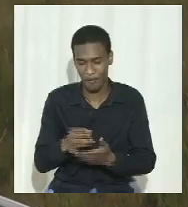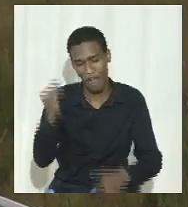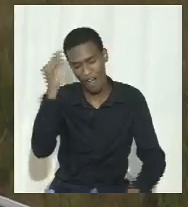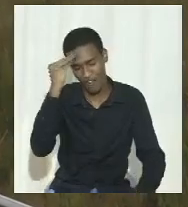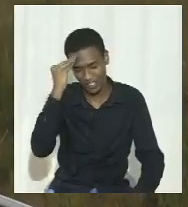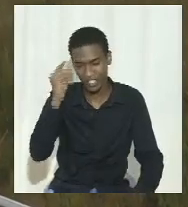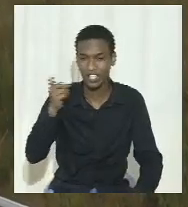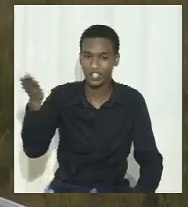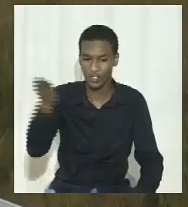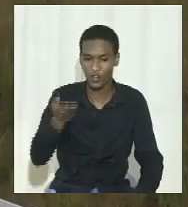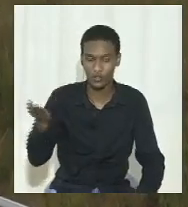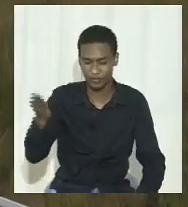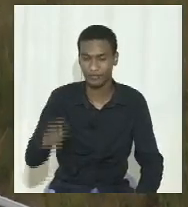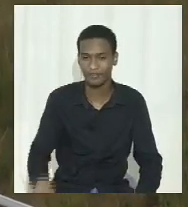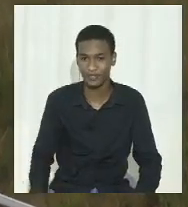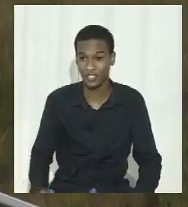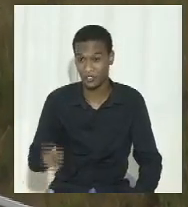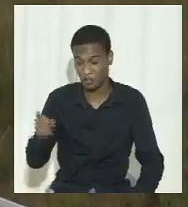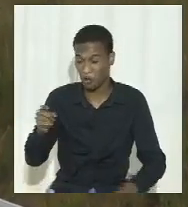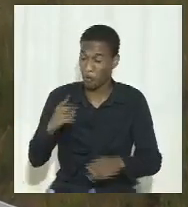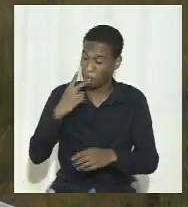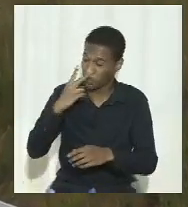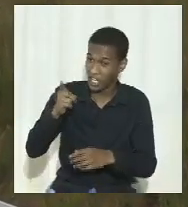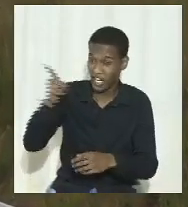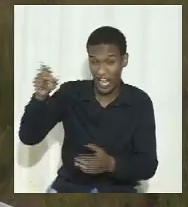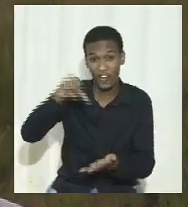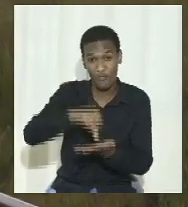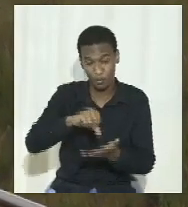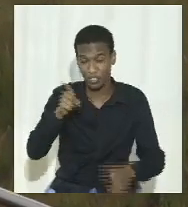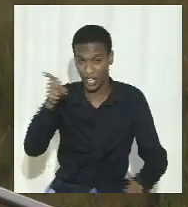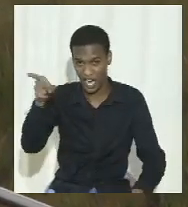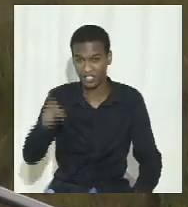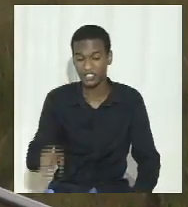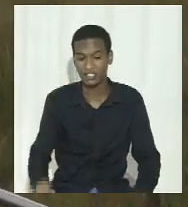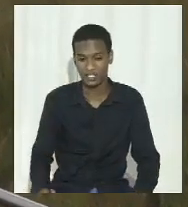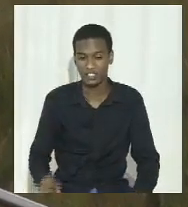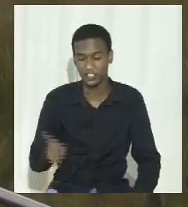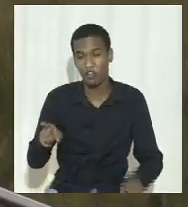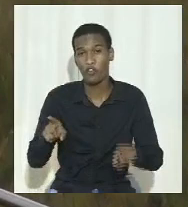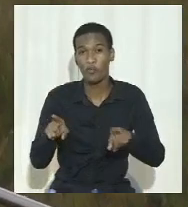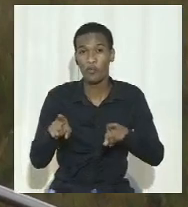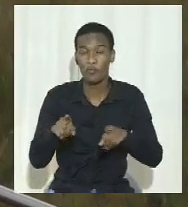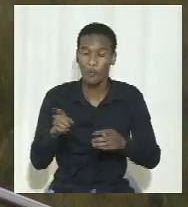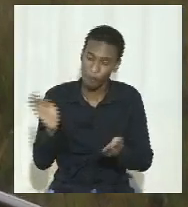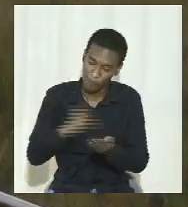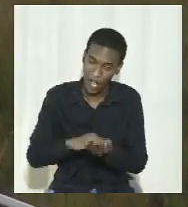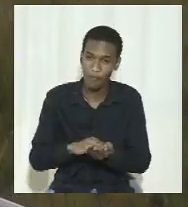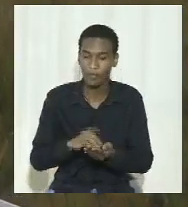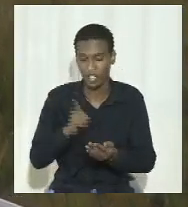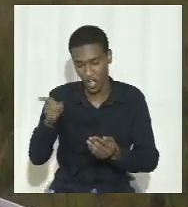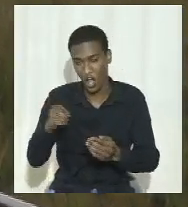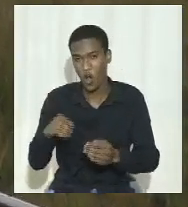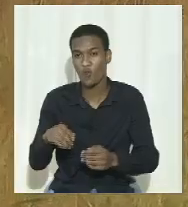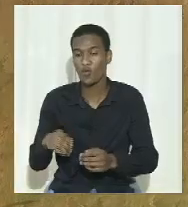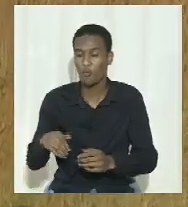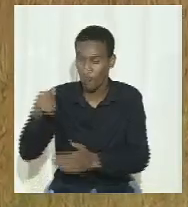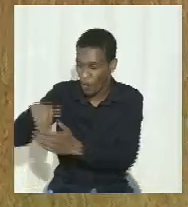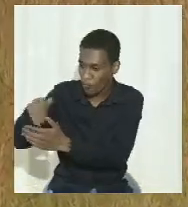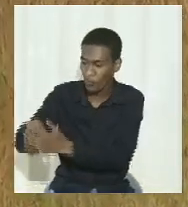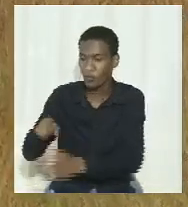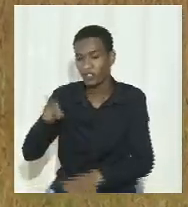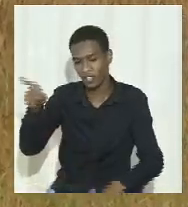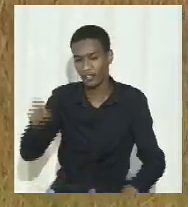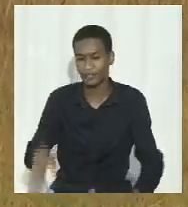zany izay prospection fitsiriana ifotony izay mifanampy amin'ilay filazana avy aty amin'ny tatsahaty ifotony.